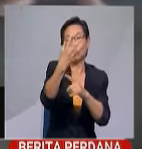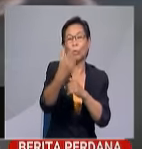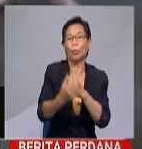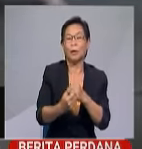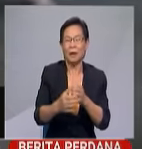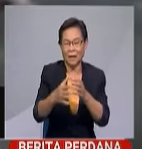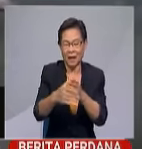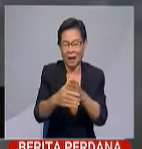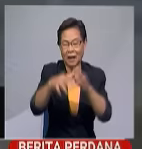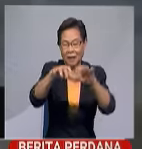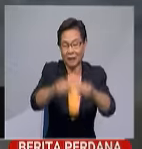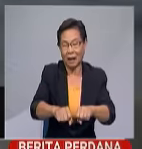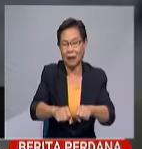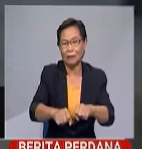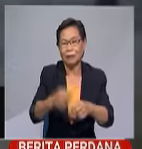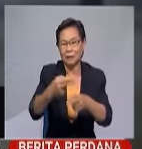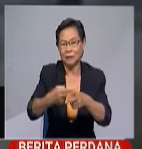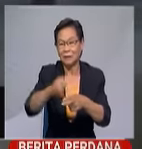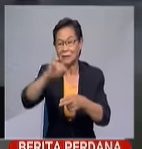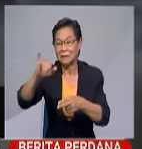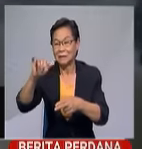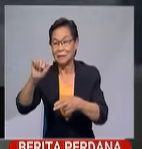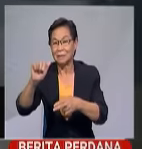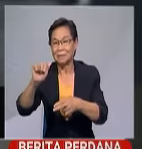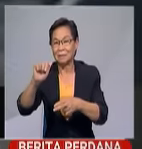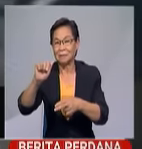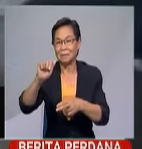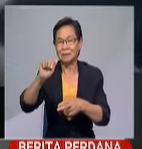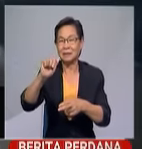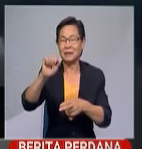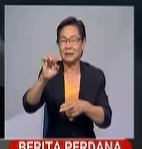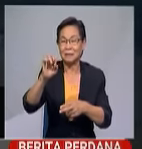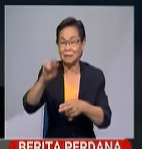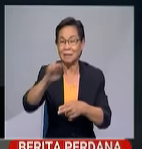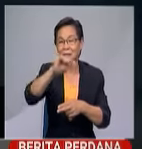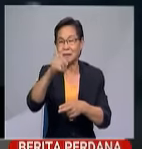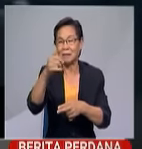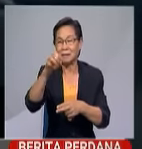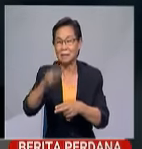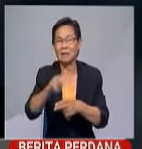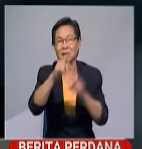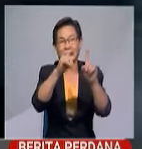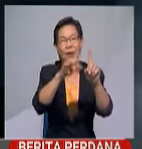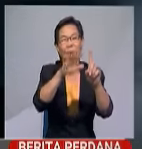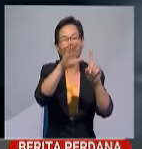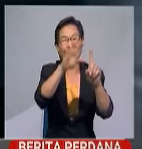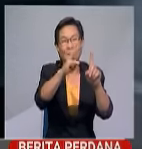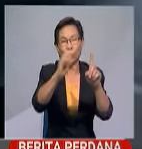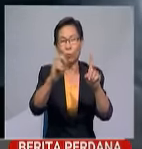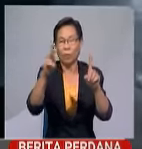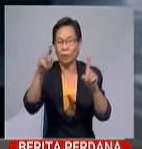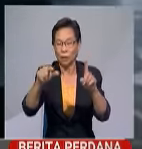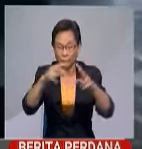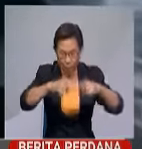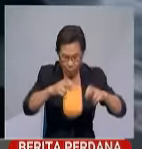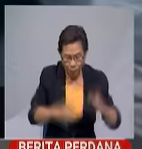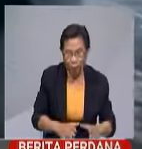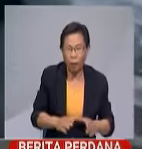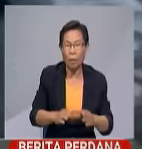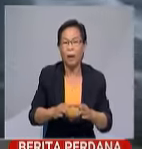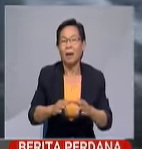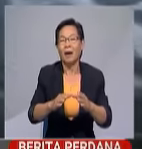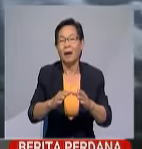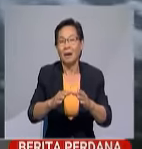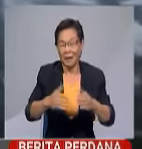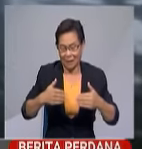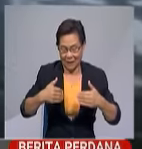lelaki bernama Jason Ball itu seberat 160 kilogram. Penyelidik di Institut Penyelidikan Pesuruhjaya Ikan dan Hidupan